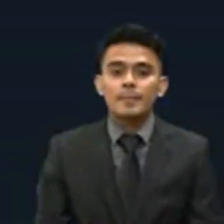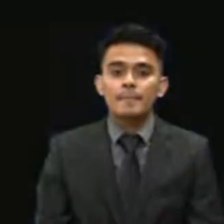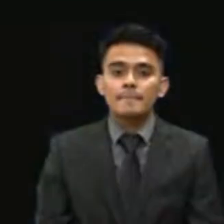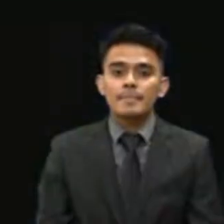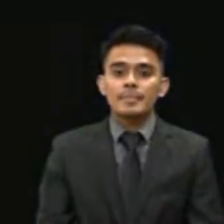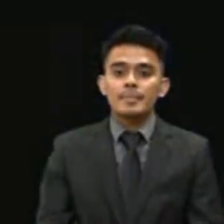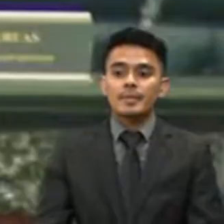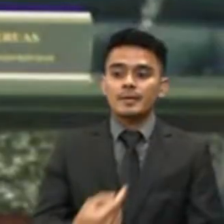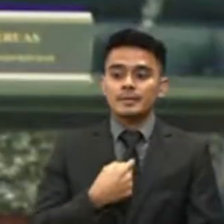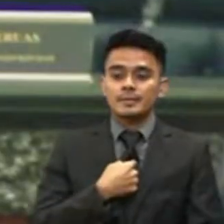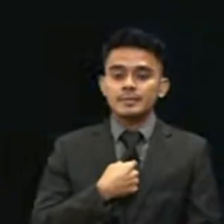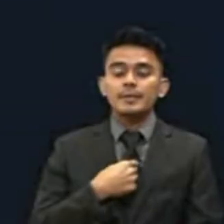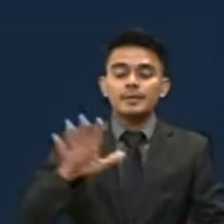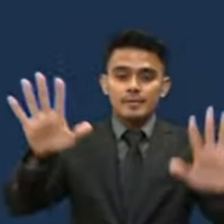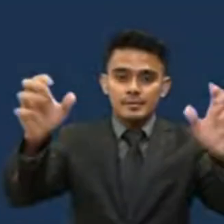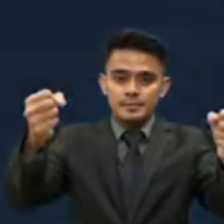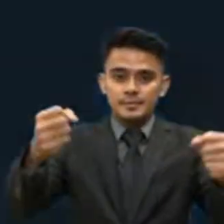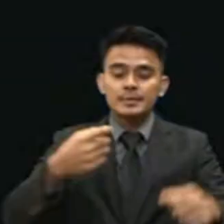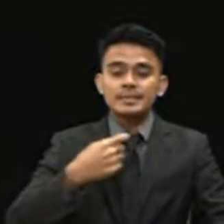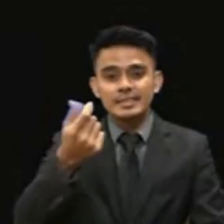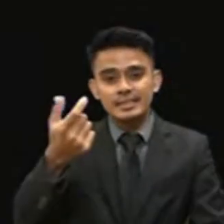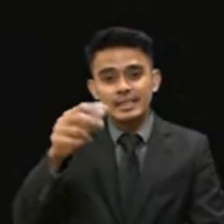saya sementara